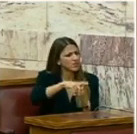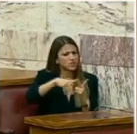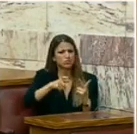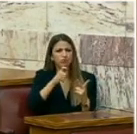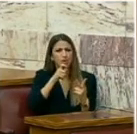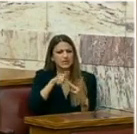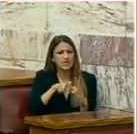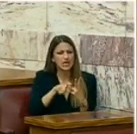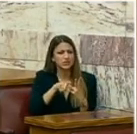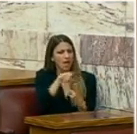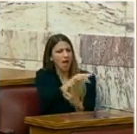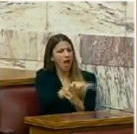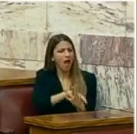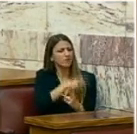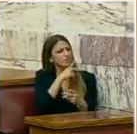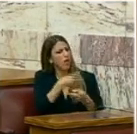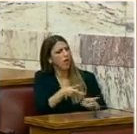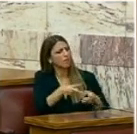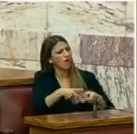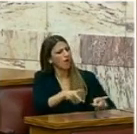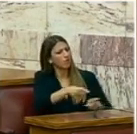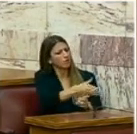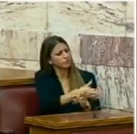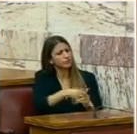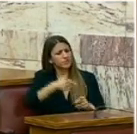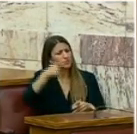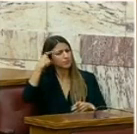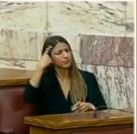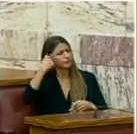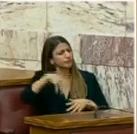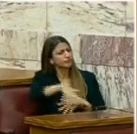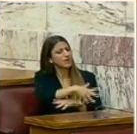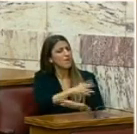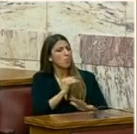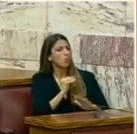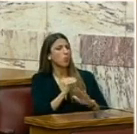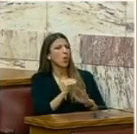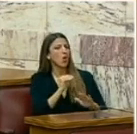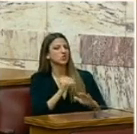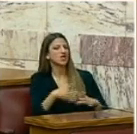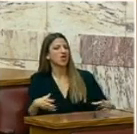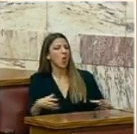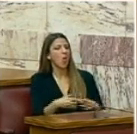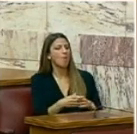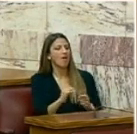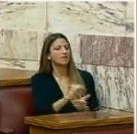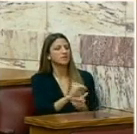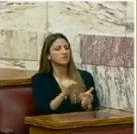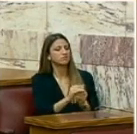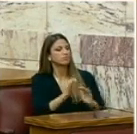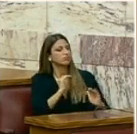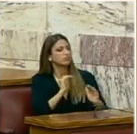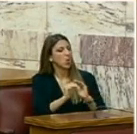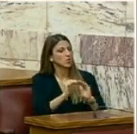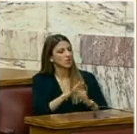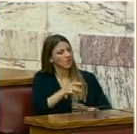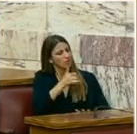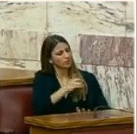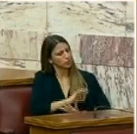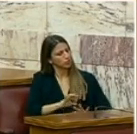τα στραβά μάτια, παρήχαν ασυλία, έδειχναν ανοχή, έχει